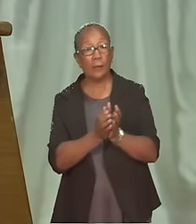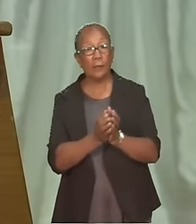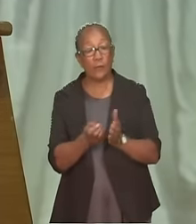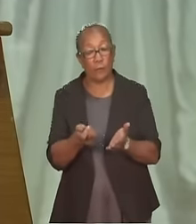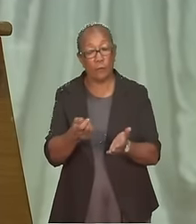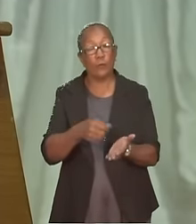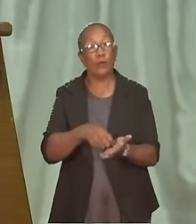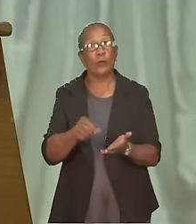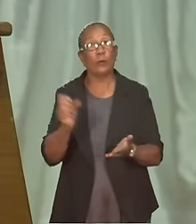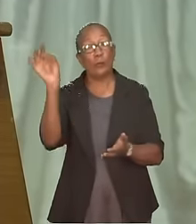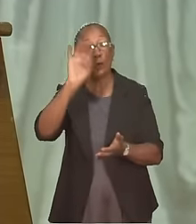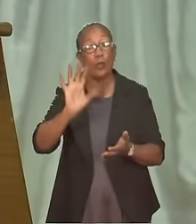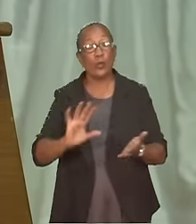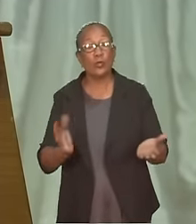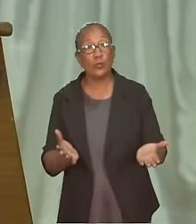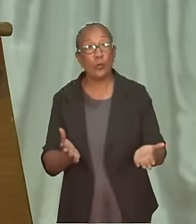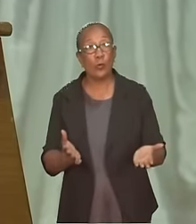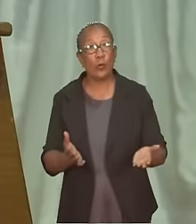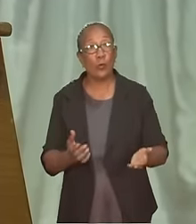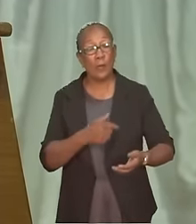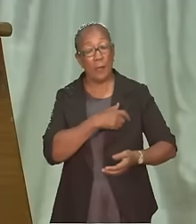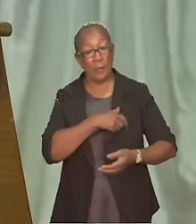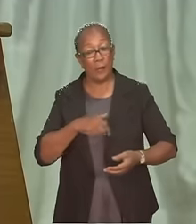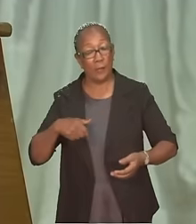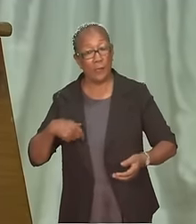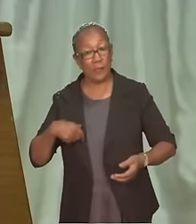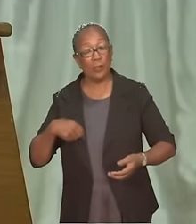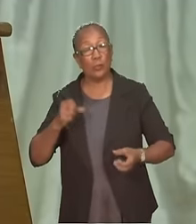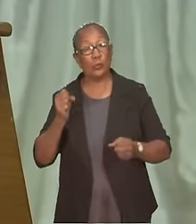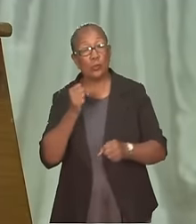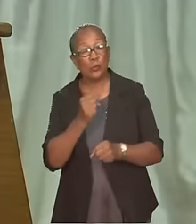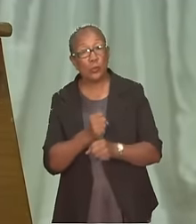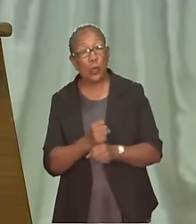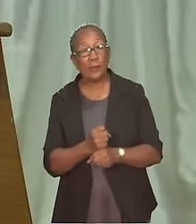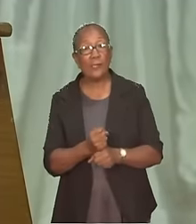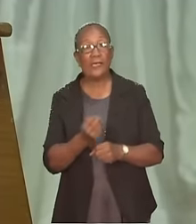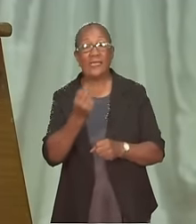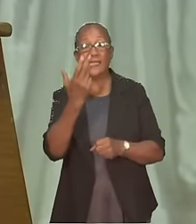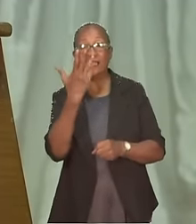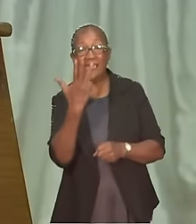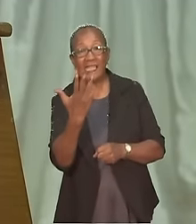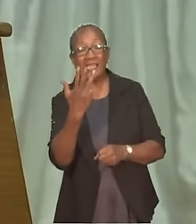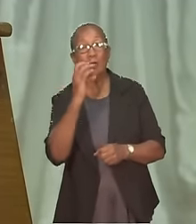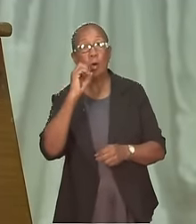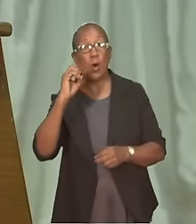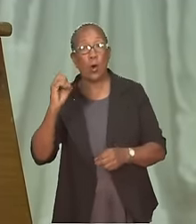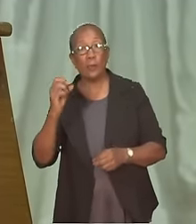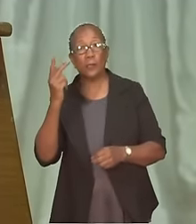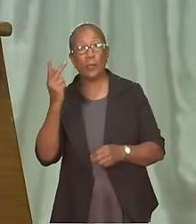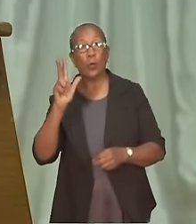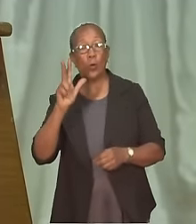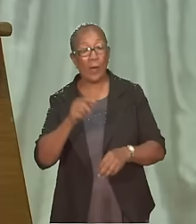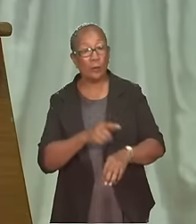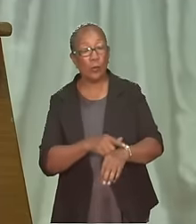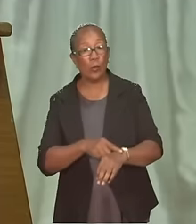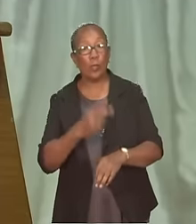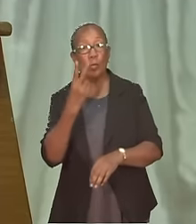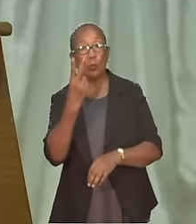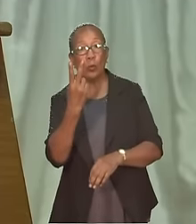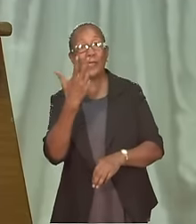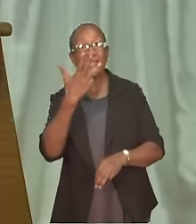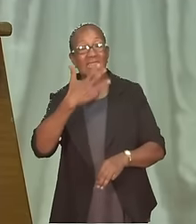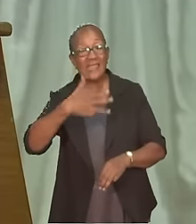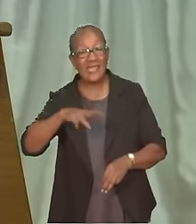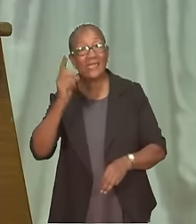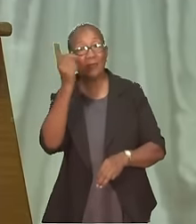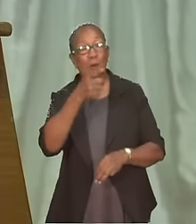verbruikers? President, regering, tot 900 kilowattuur. Daar zit je 92% van alle